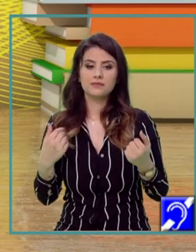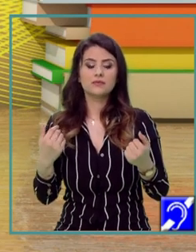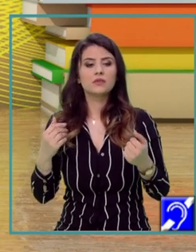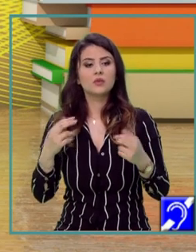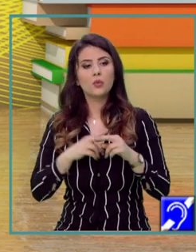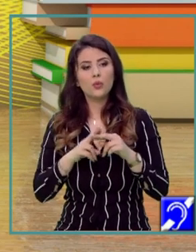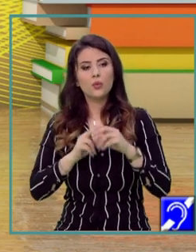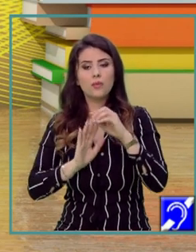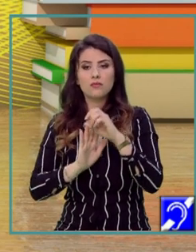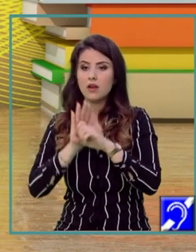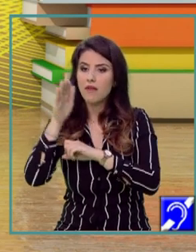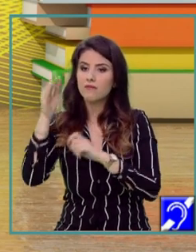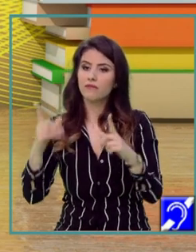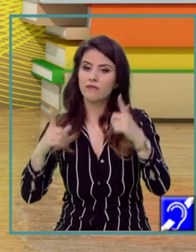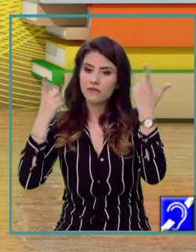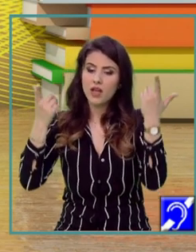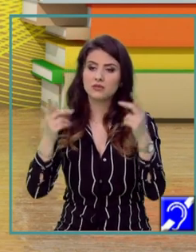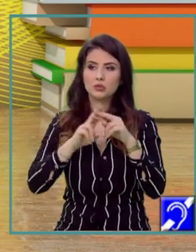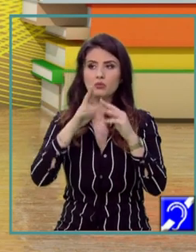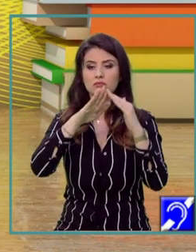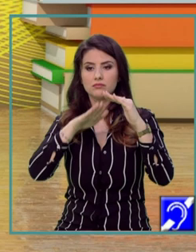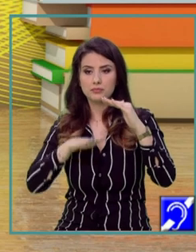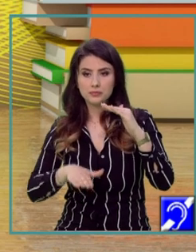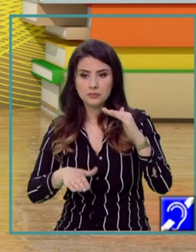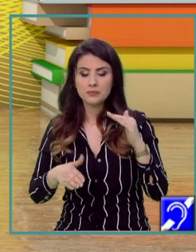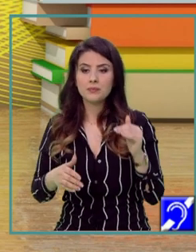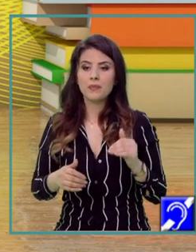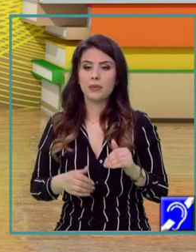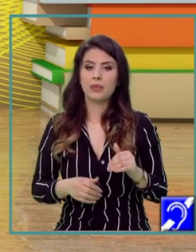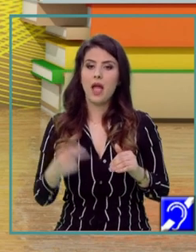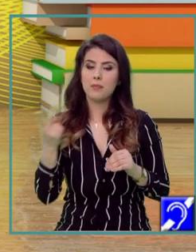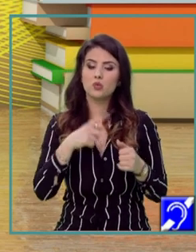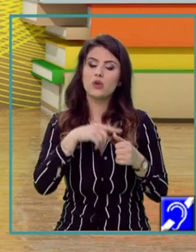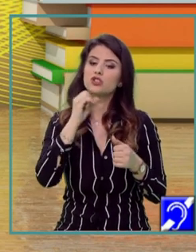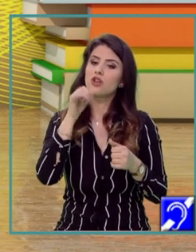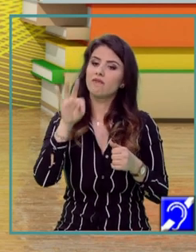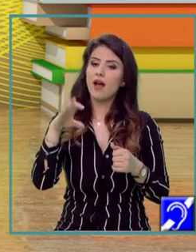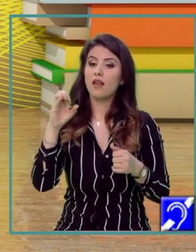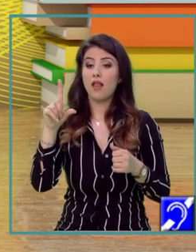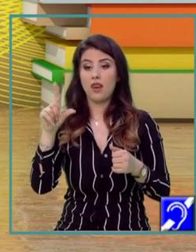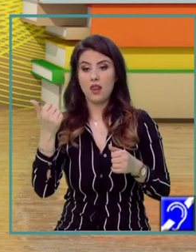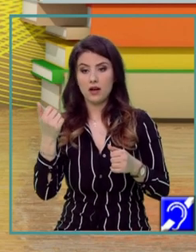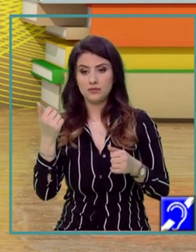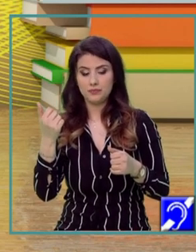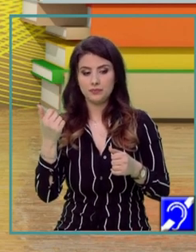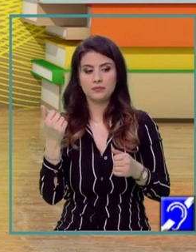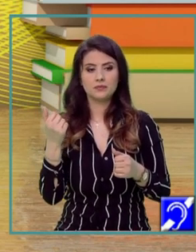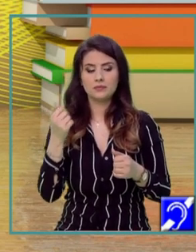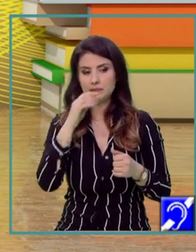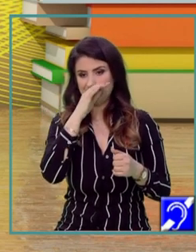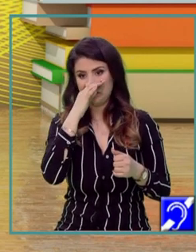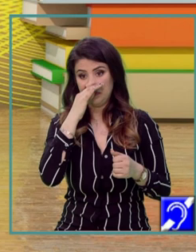disoluția acestui cuplu Ștefan Ela protagoniștii romanului Modern subiectiv